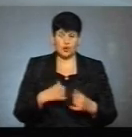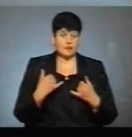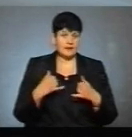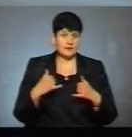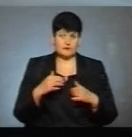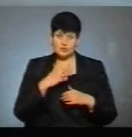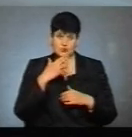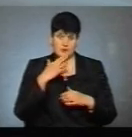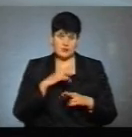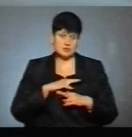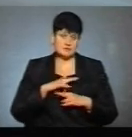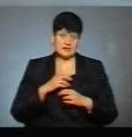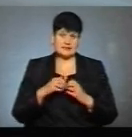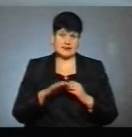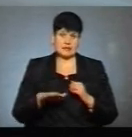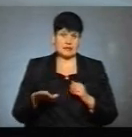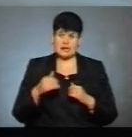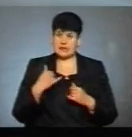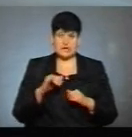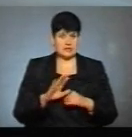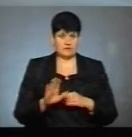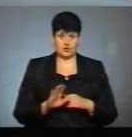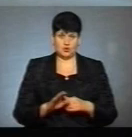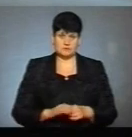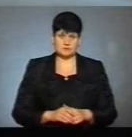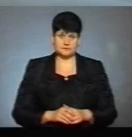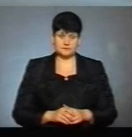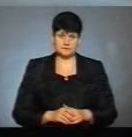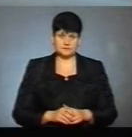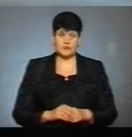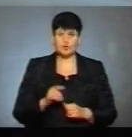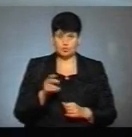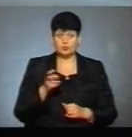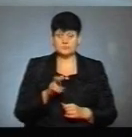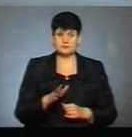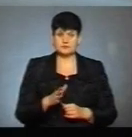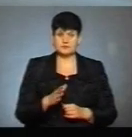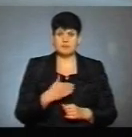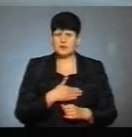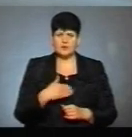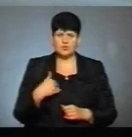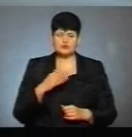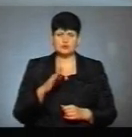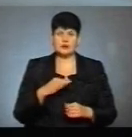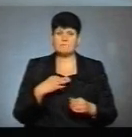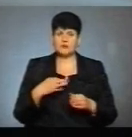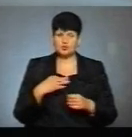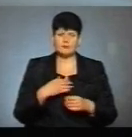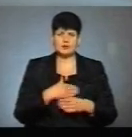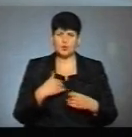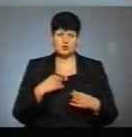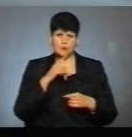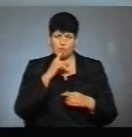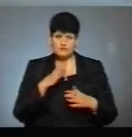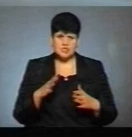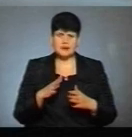так багато смертей серед дітей. Не дивно. Тому ми вийшли. Ми не хочемо бути байдужими, ми не хочемо мовчати,